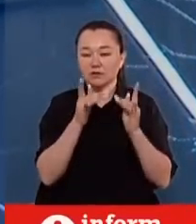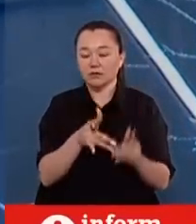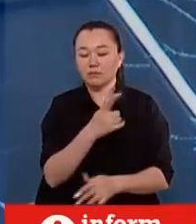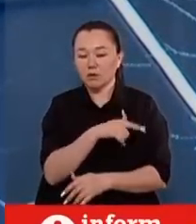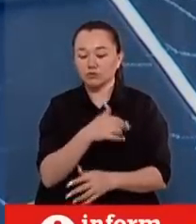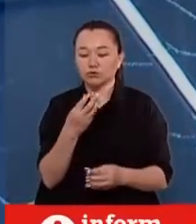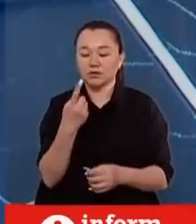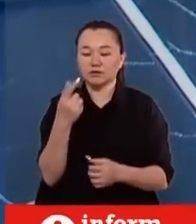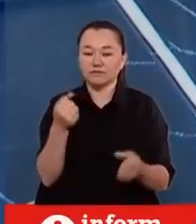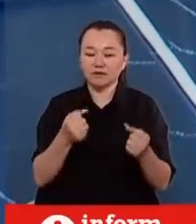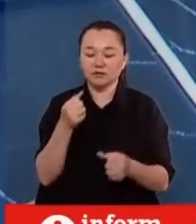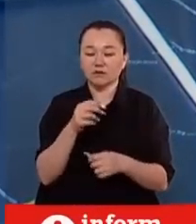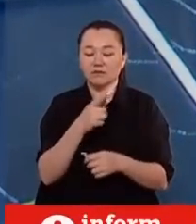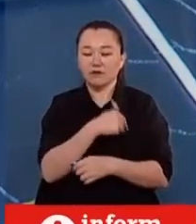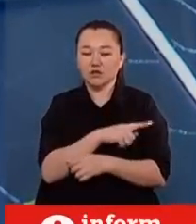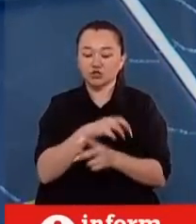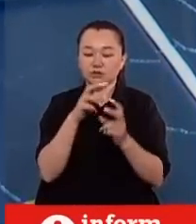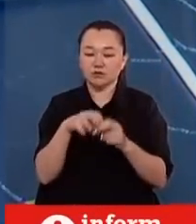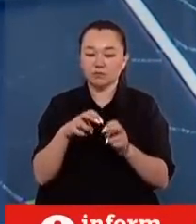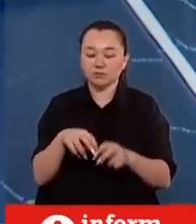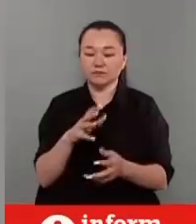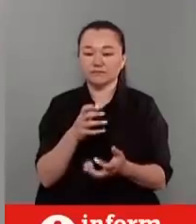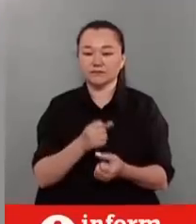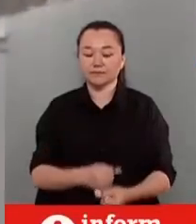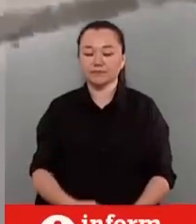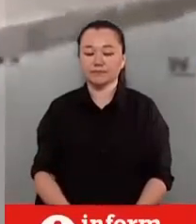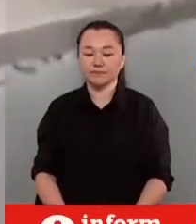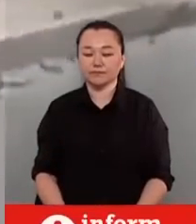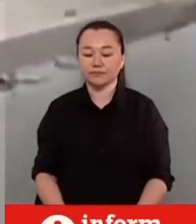бир жүргүзүүчү дарыгерлер бакылауна алынды.